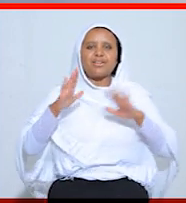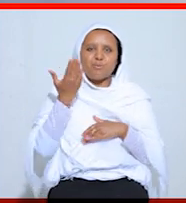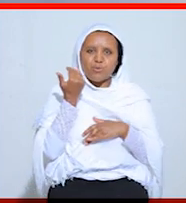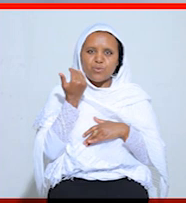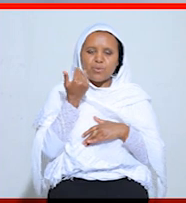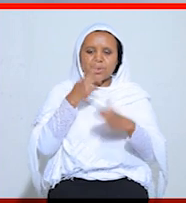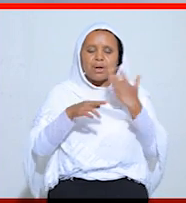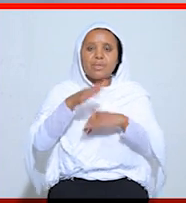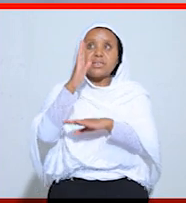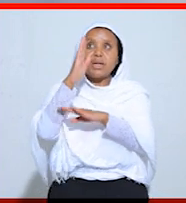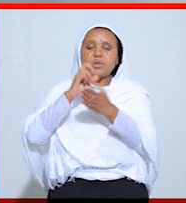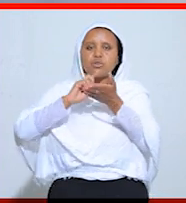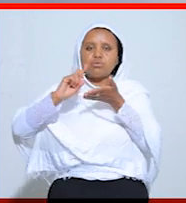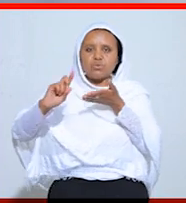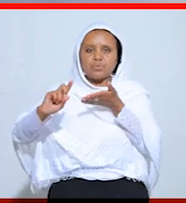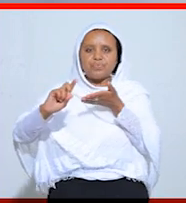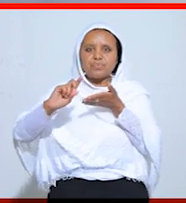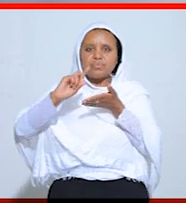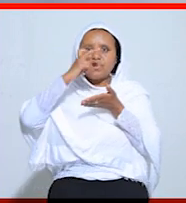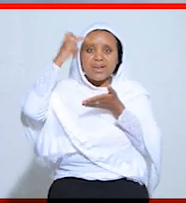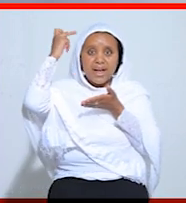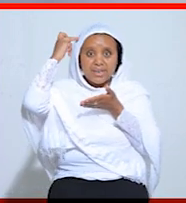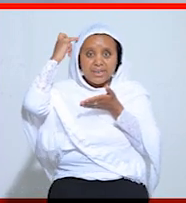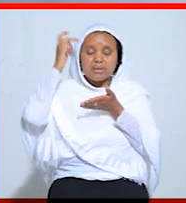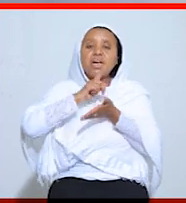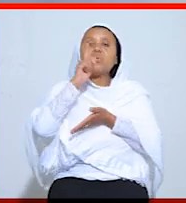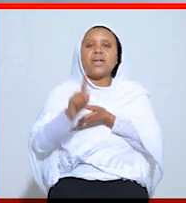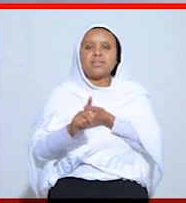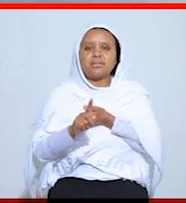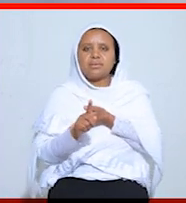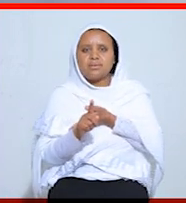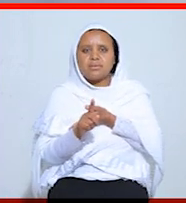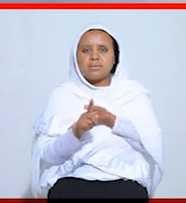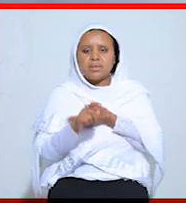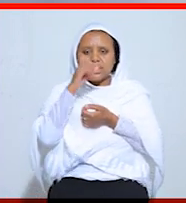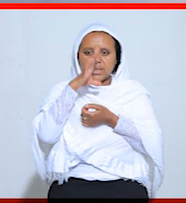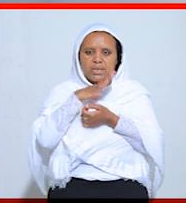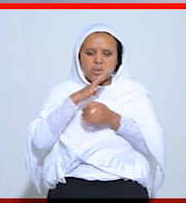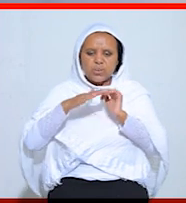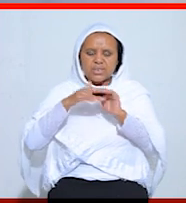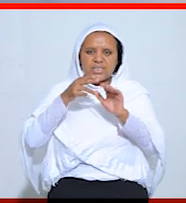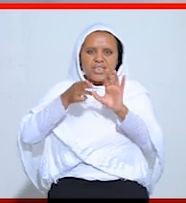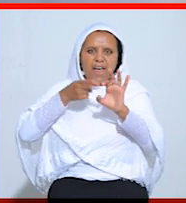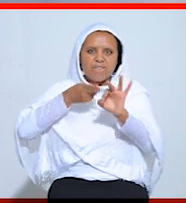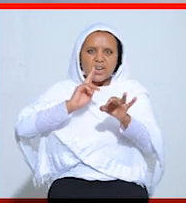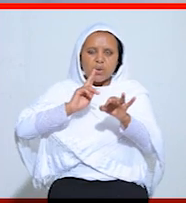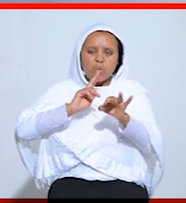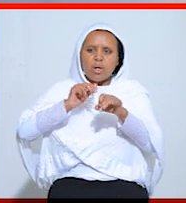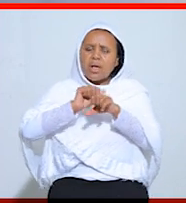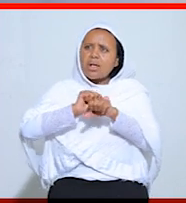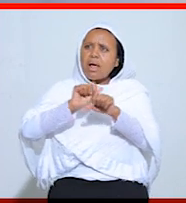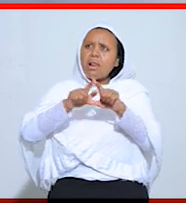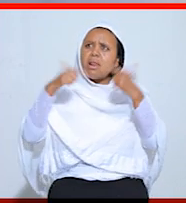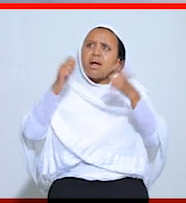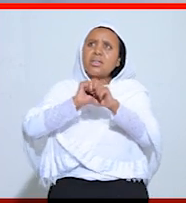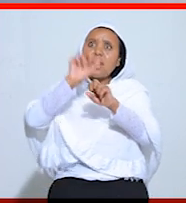መላእክት ነበሩ። ነብይ እግዚአብሔር ቅዱስ ዳንኤል በእውነት የሰው እጅ ሳይፈነቅለው